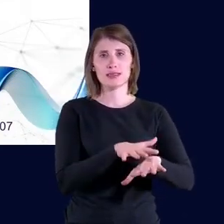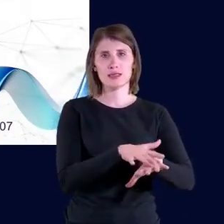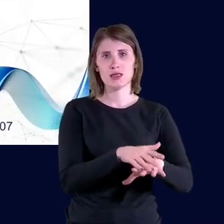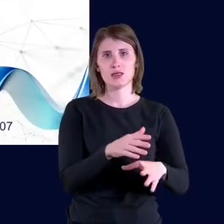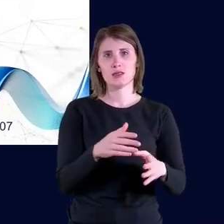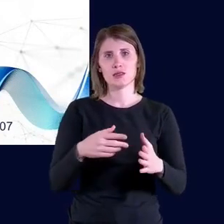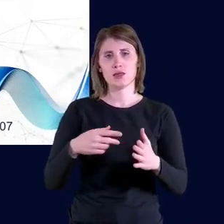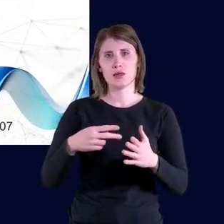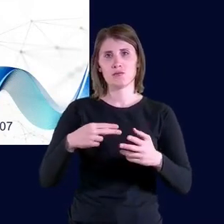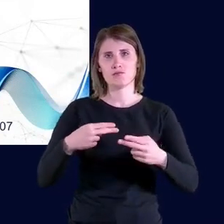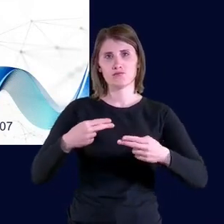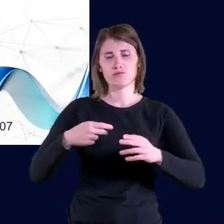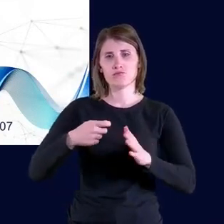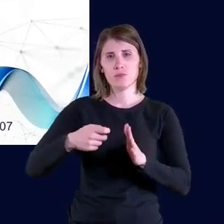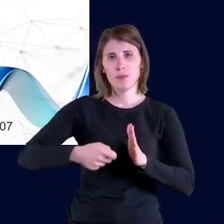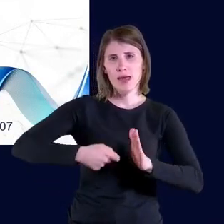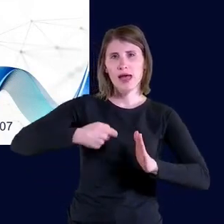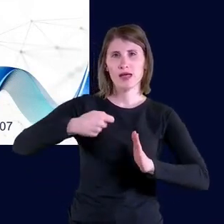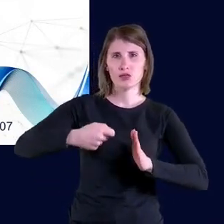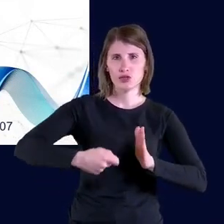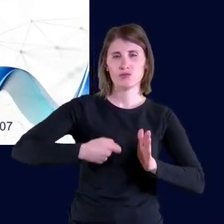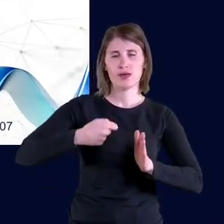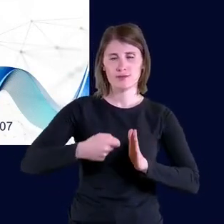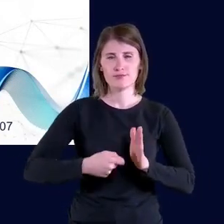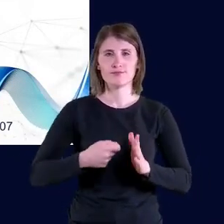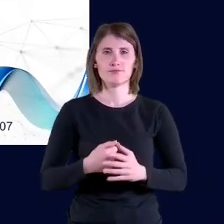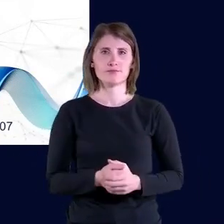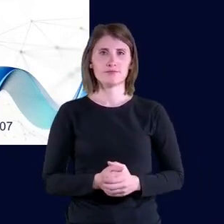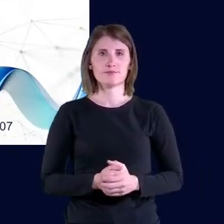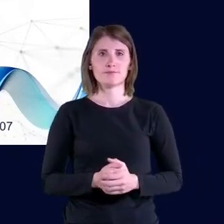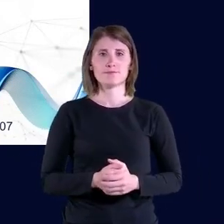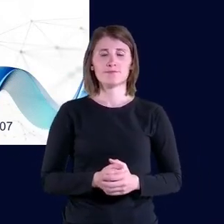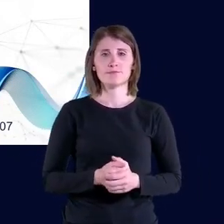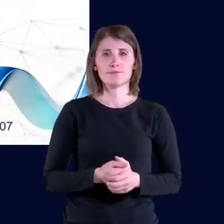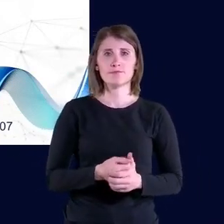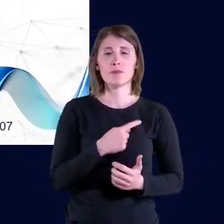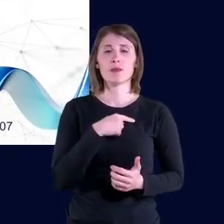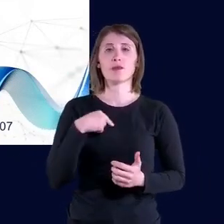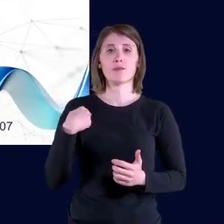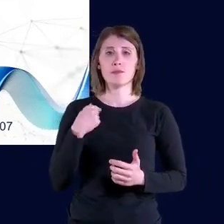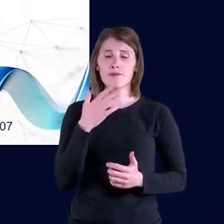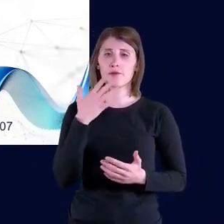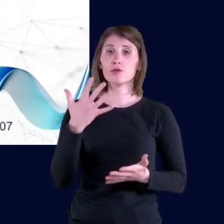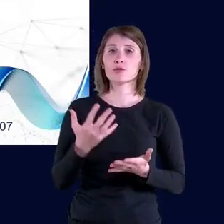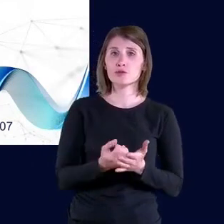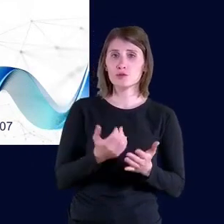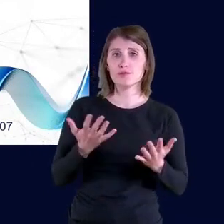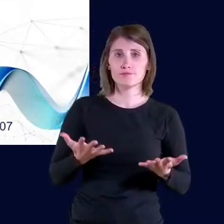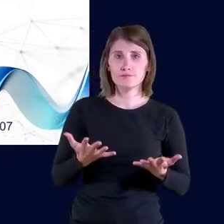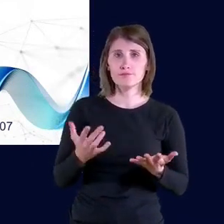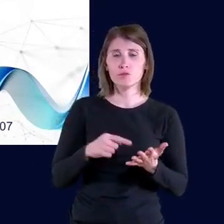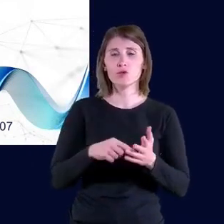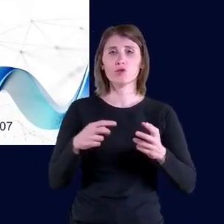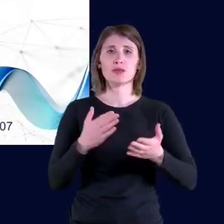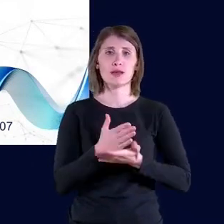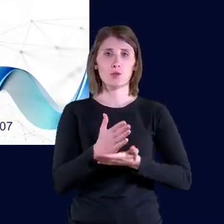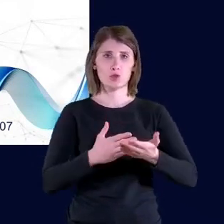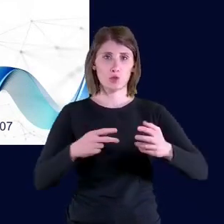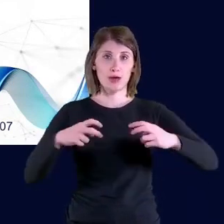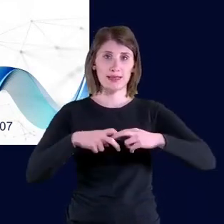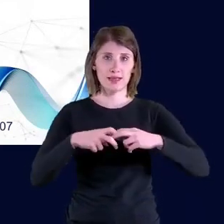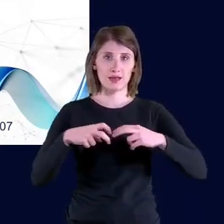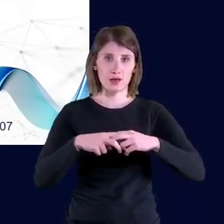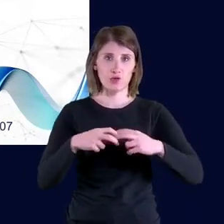taśmowy naszej konfiguracji program dla co jest wykorzystywany w trybie usługi internetowej